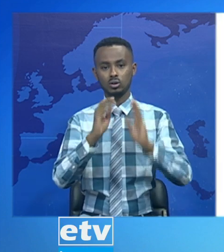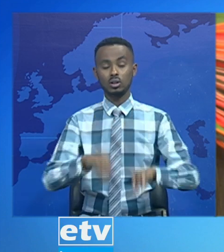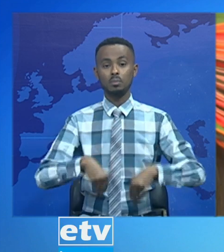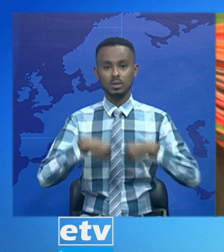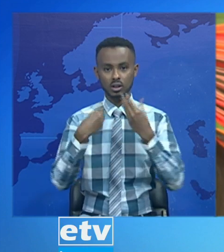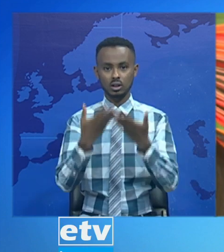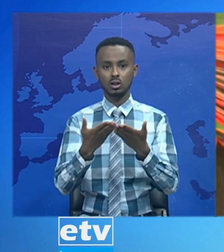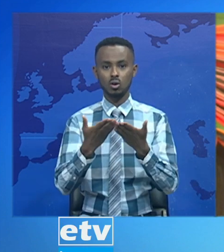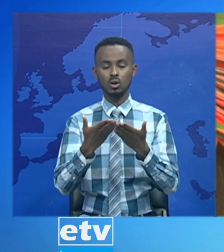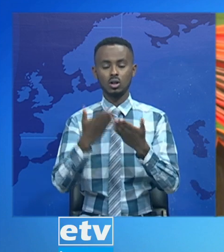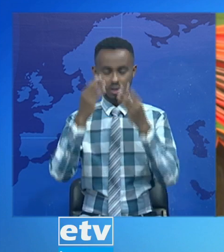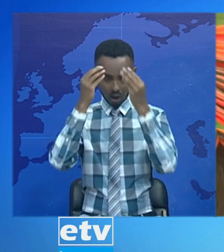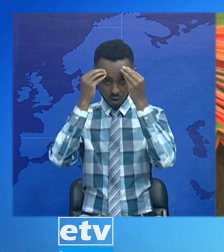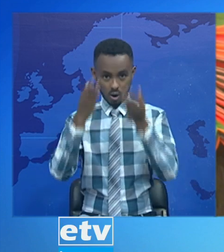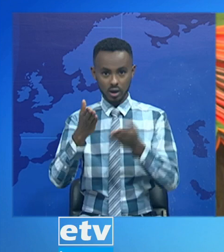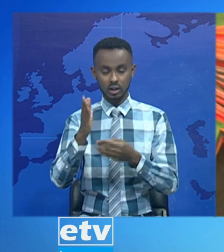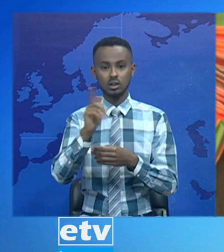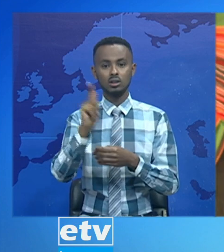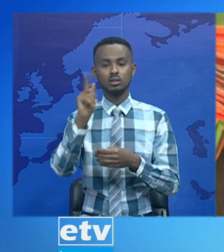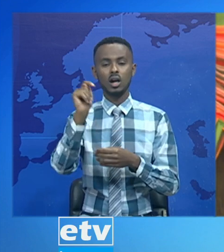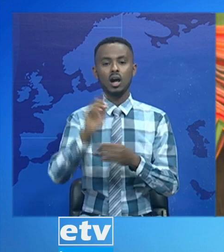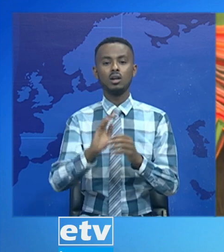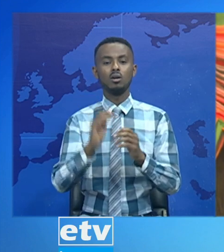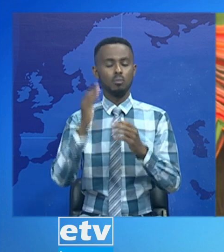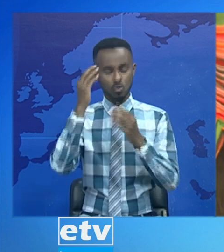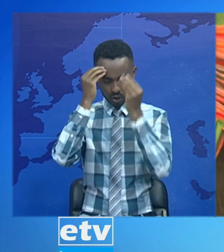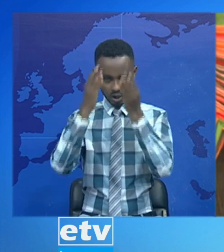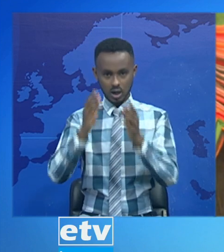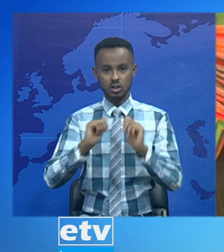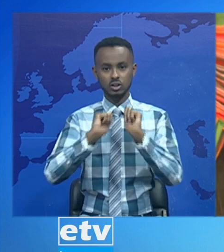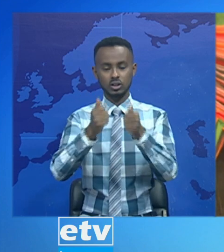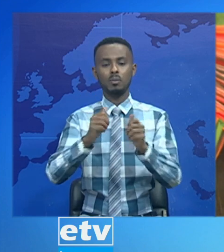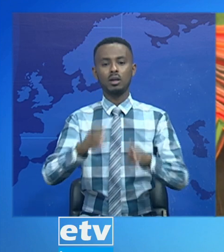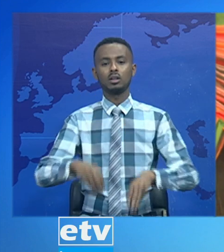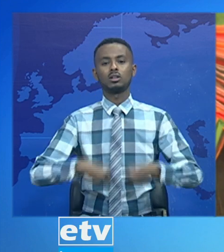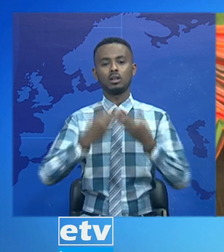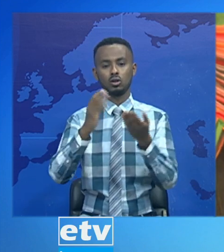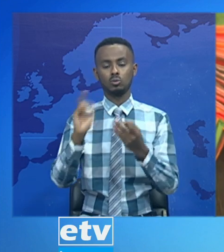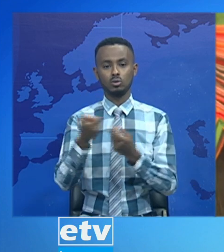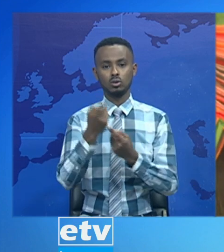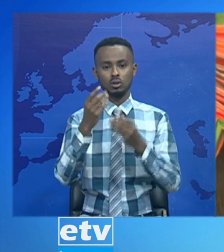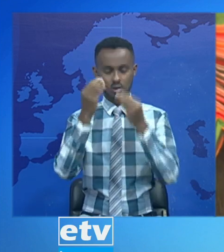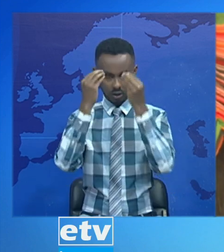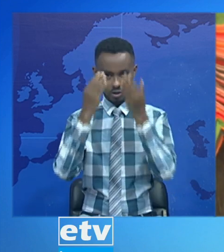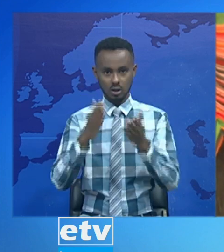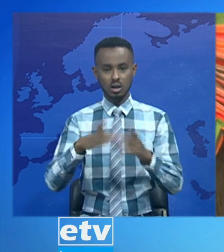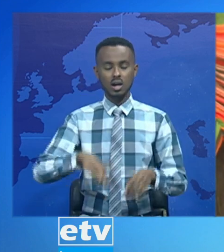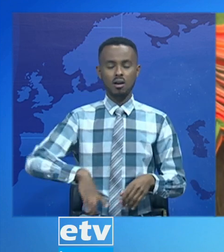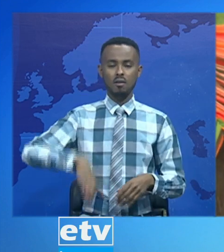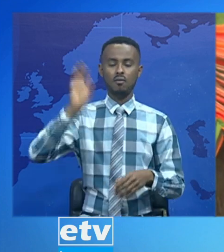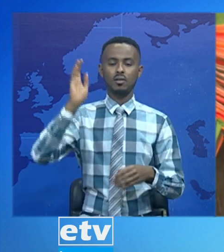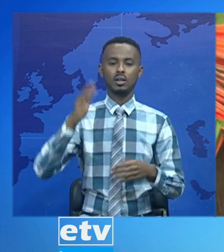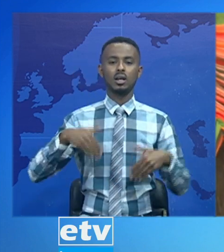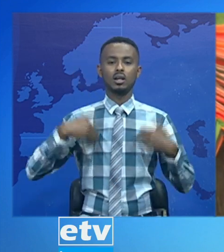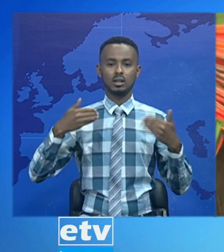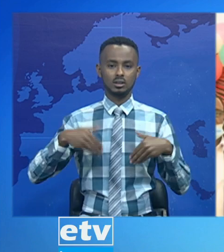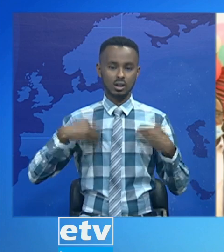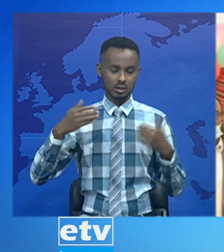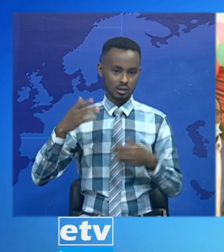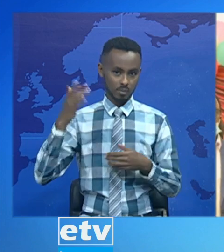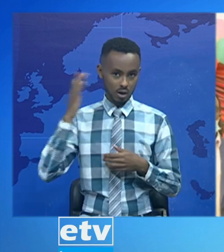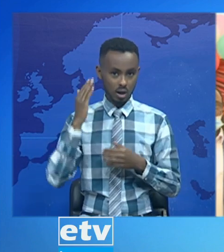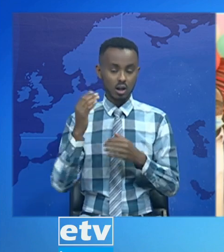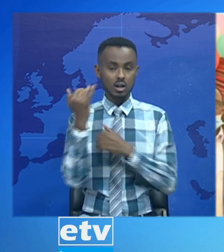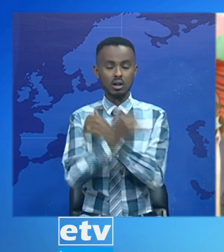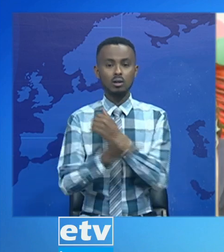የሚሰጠውን ከወርቅ የተሰራ ኔሽን በእውቅናና ሽልማት የተሰጣቸው መሆኑ ስንገም ከፍተኛ ደስታ።